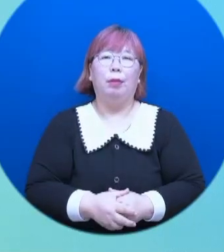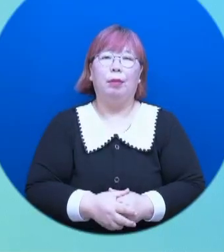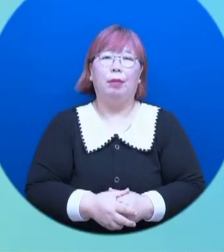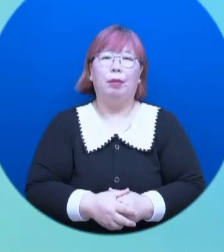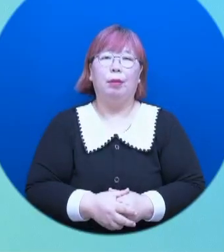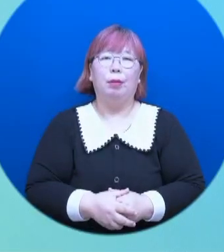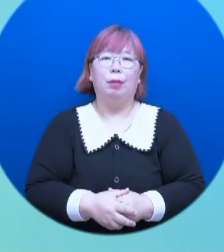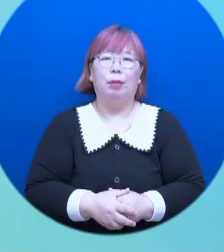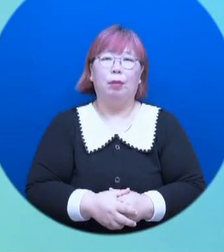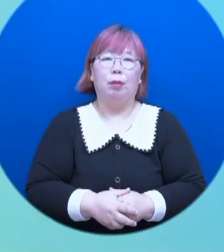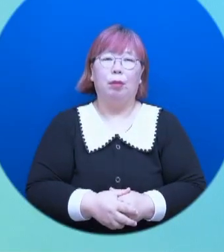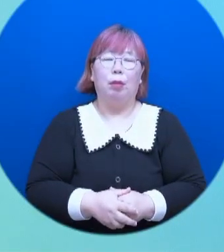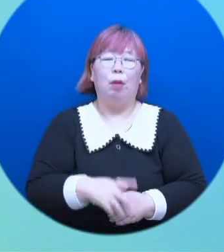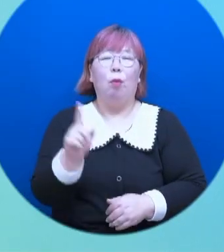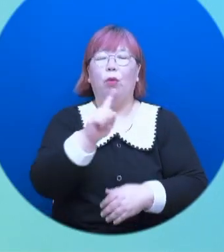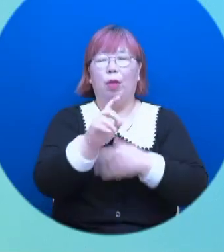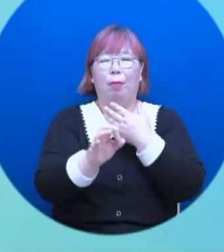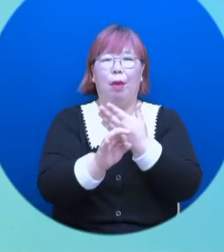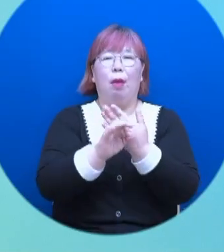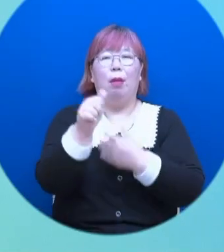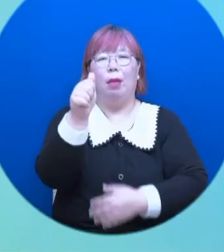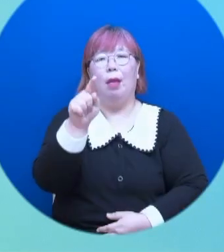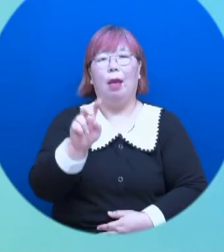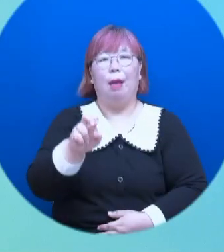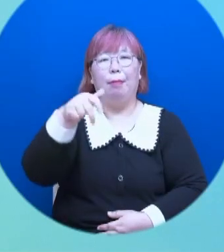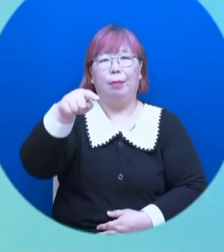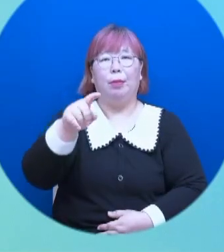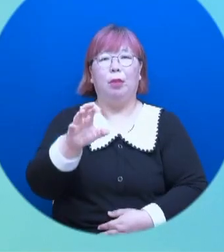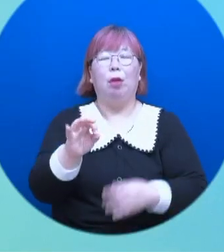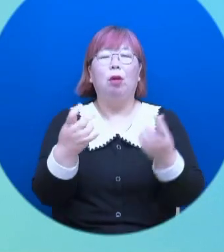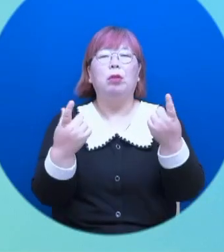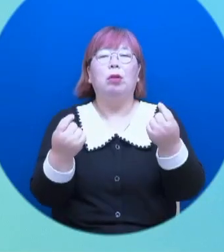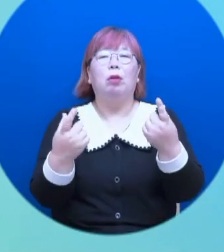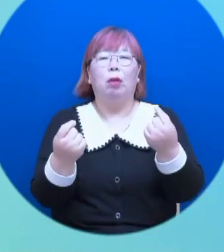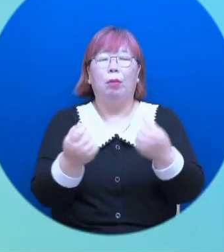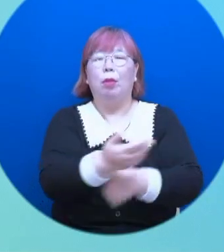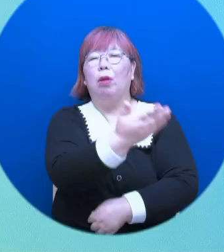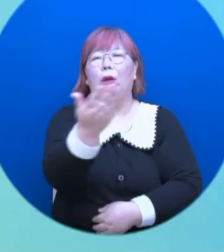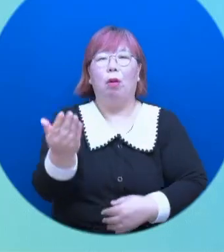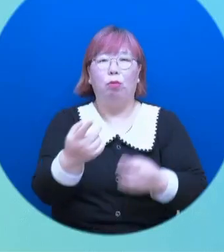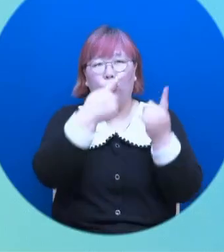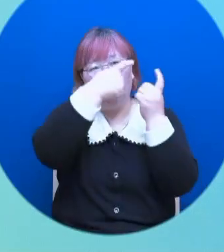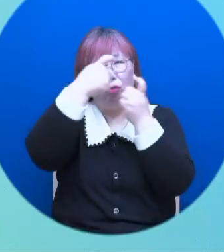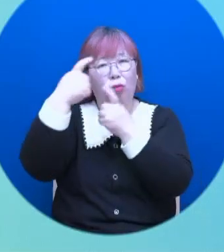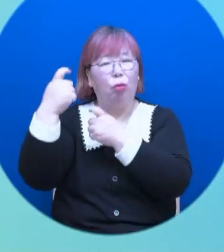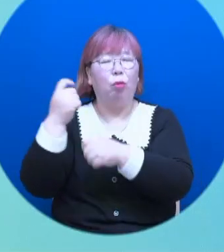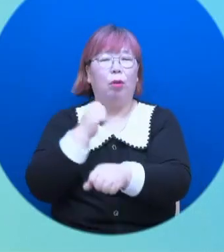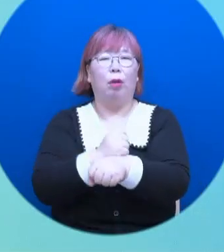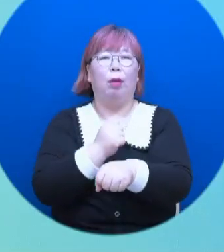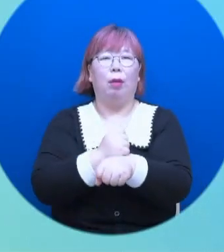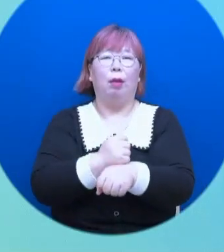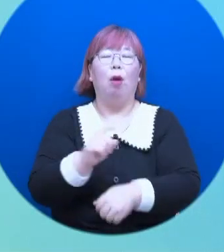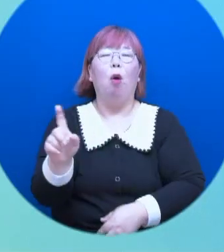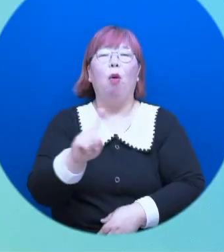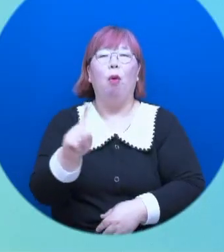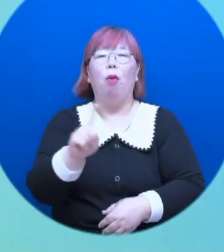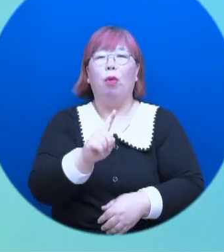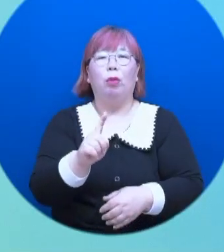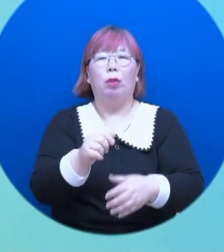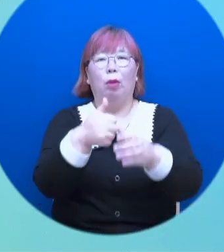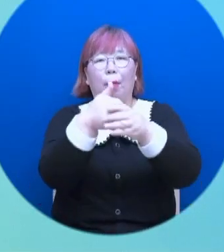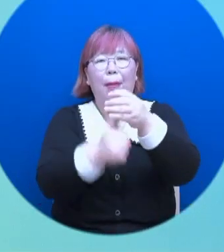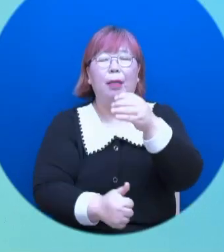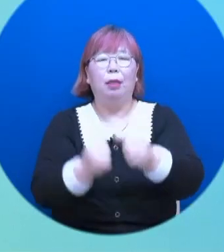교묘한 함정으로 여러분들을 유혹합니다. 자, 어떤 함정이 있는지